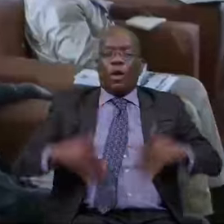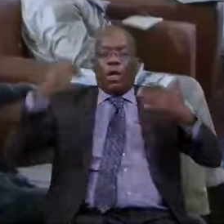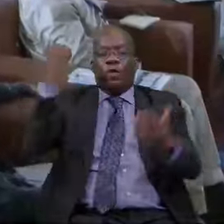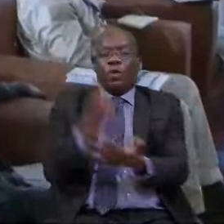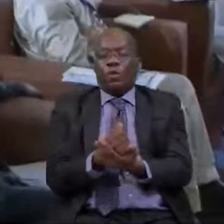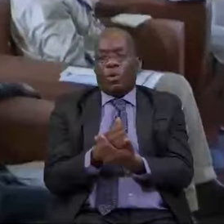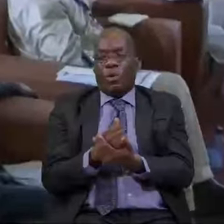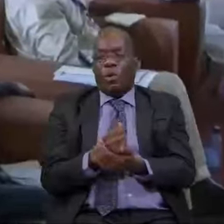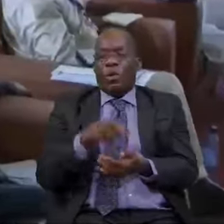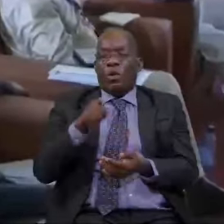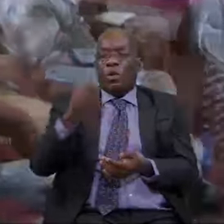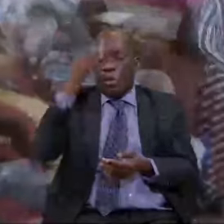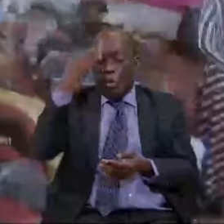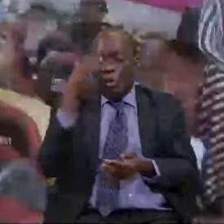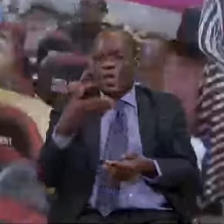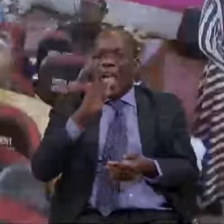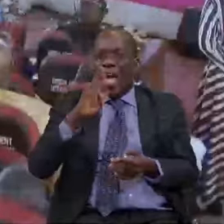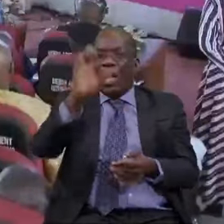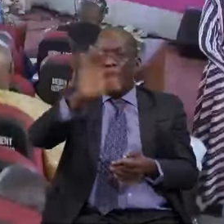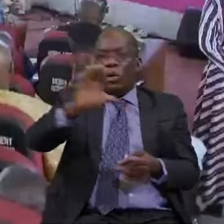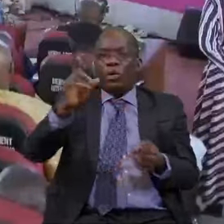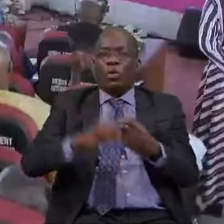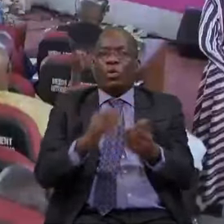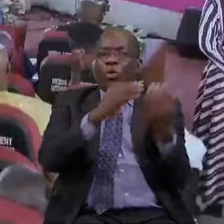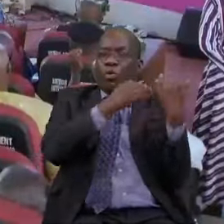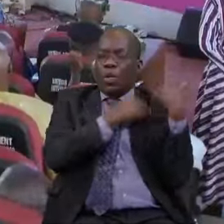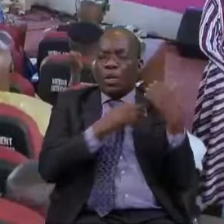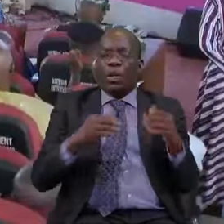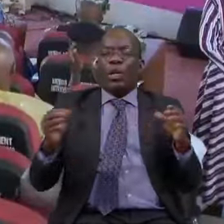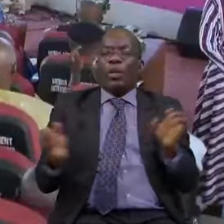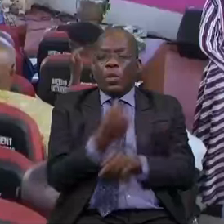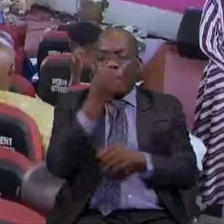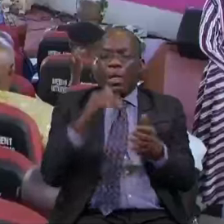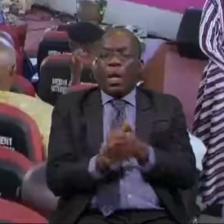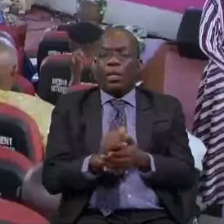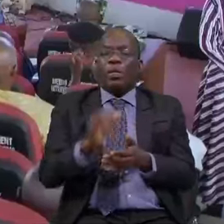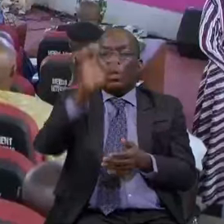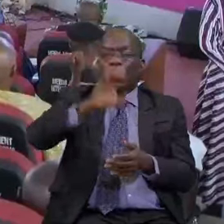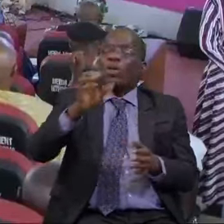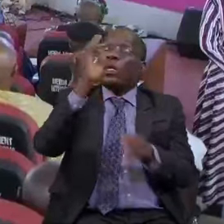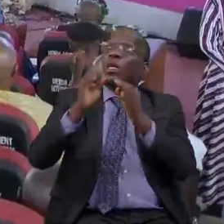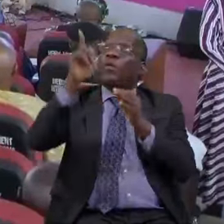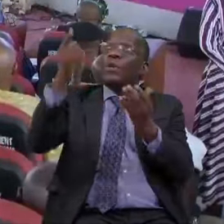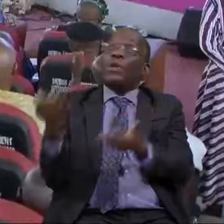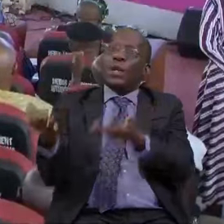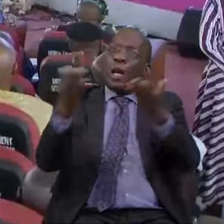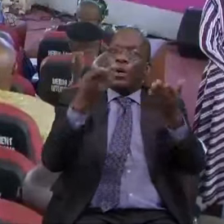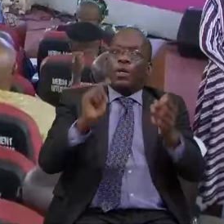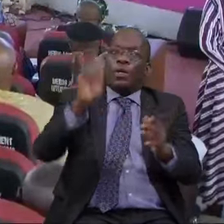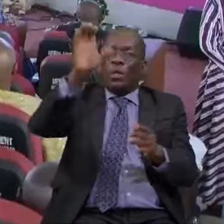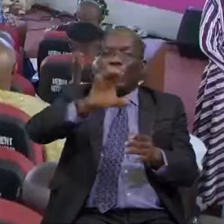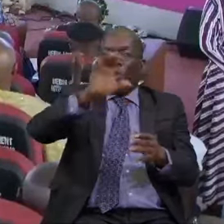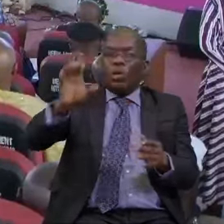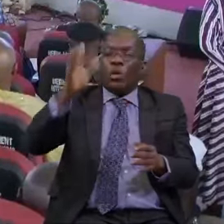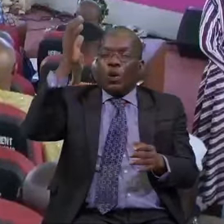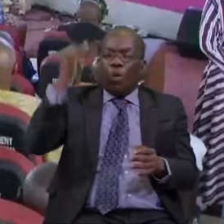vie. Mais il y a des croix à porter. Il a porté la croix. S'il a porté la croix, pourquoi